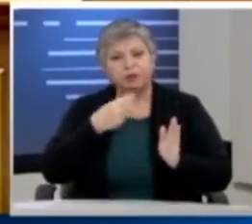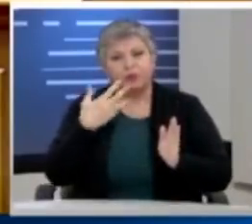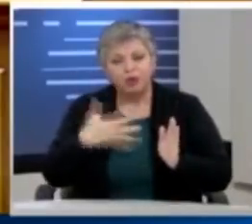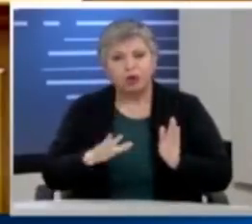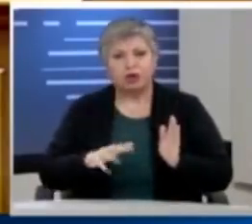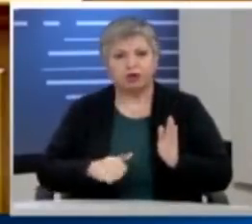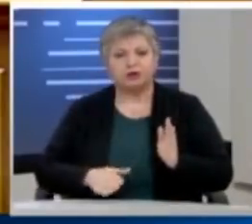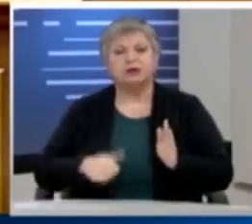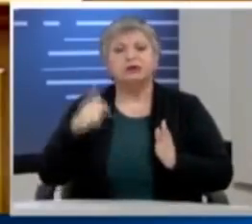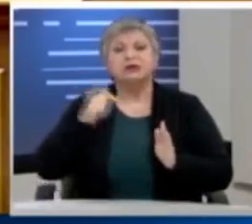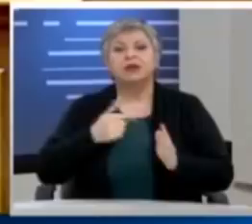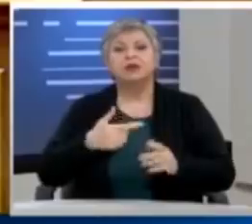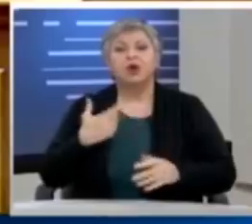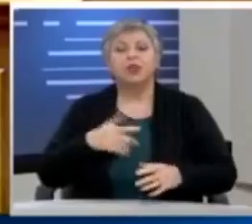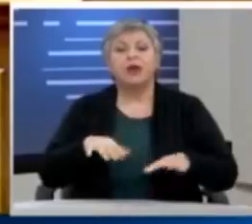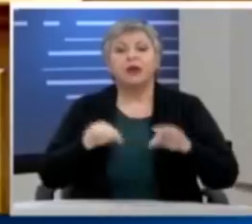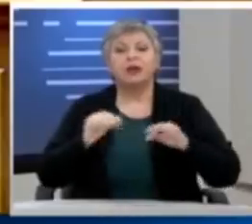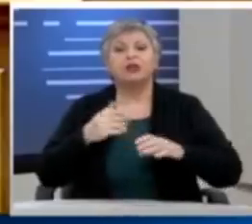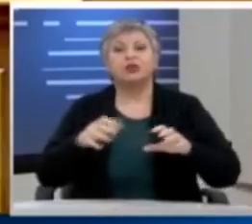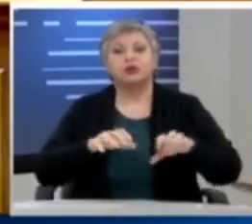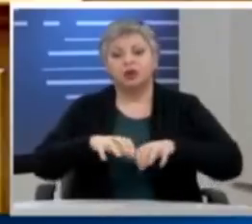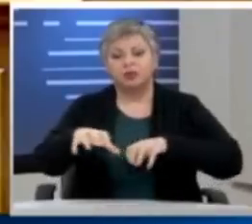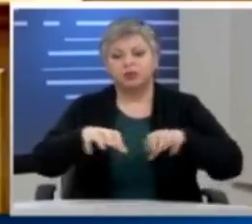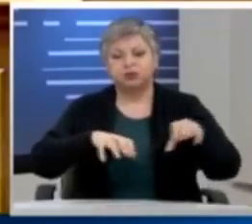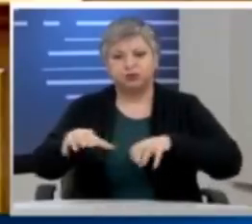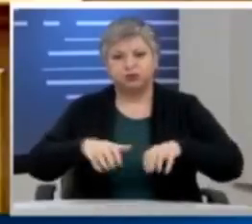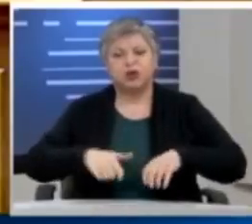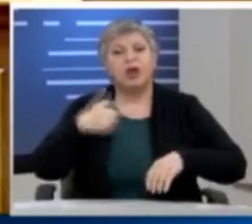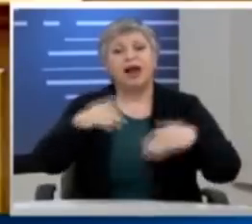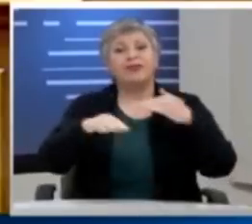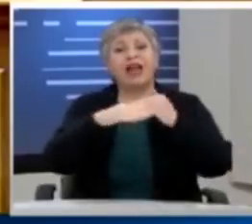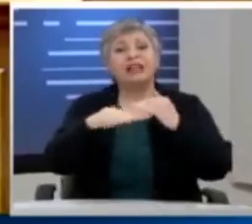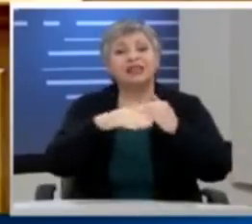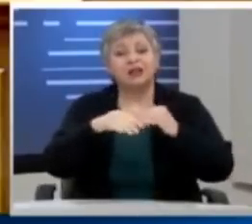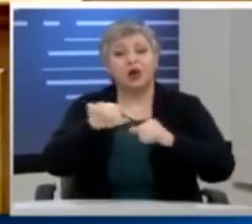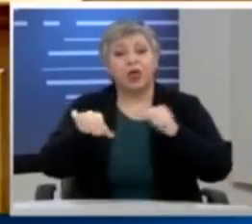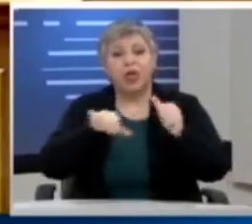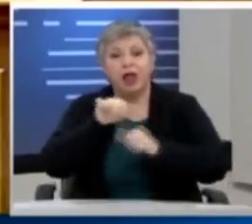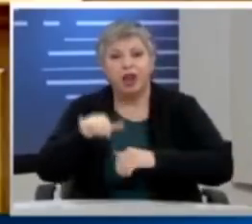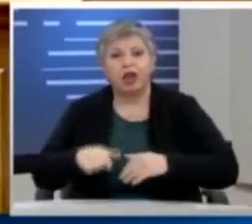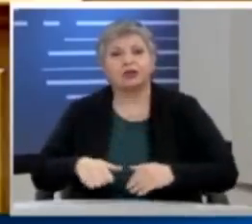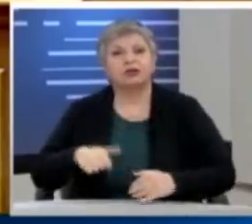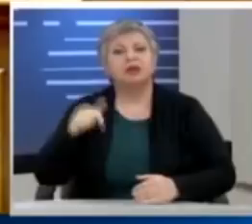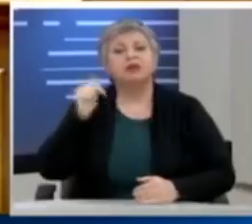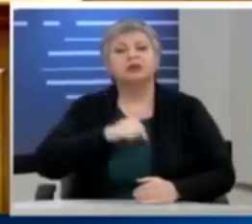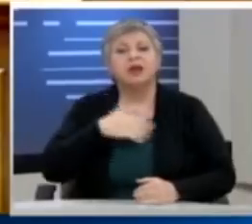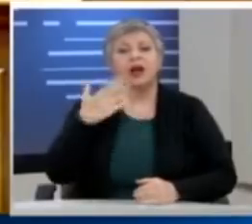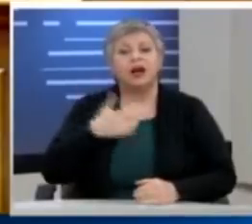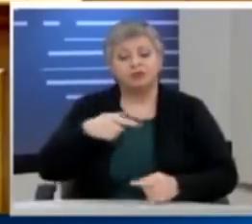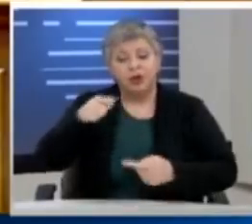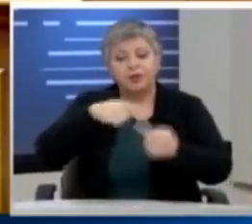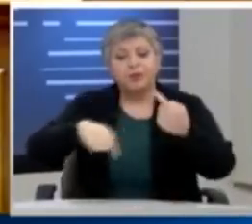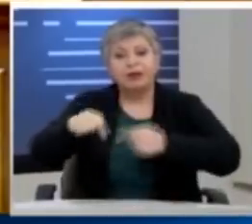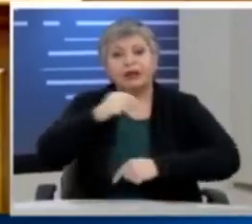αιώλου για το διέρη και βασίλευε, για αλλαγή συνόρων αύριο στα Βαλκάνια, για την καλλιέργεια του μίσους ανάμεσα στους